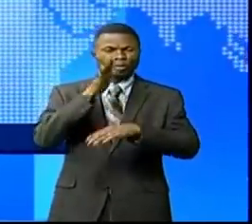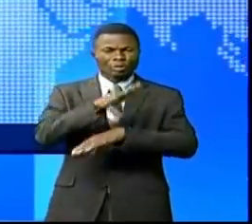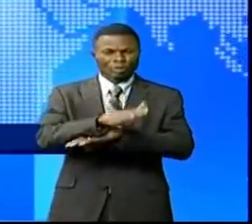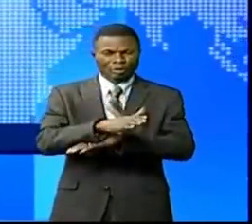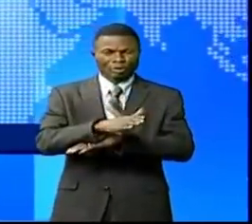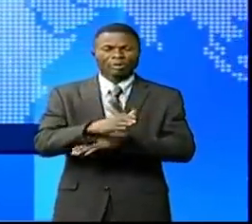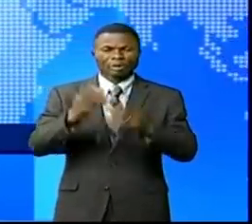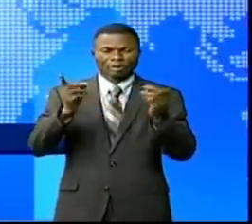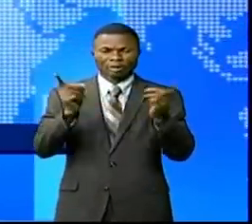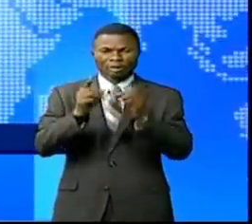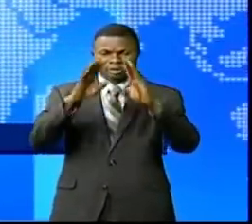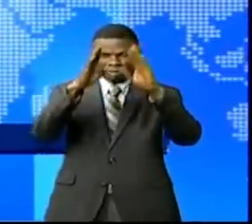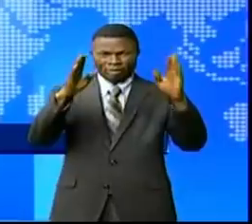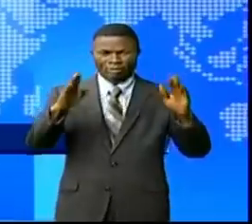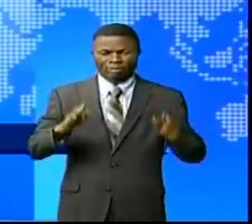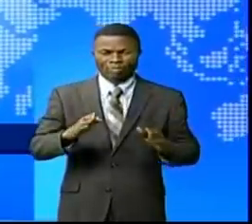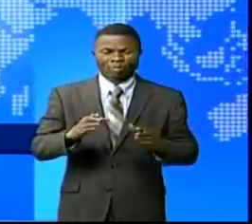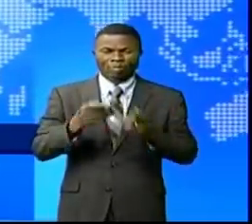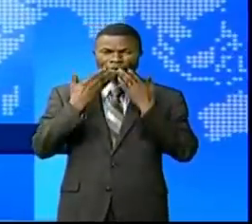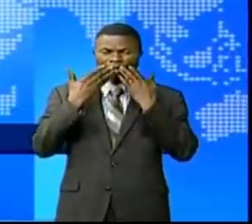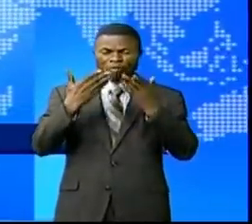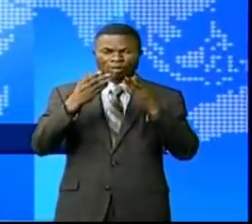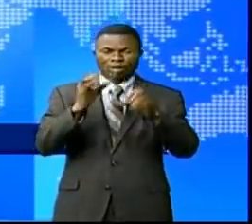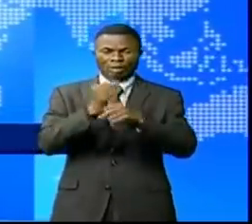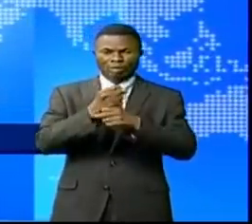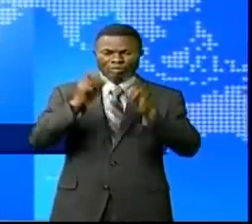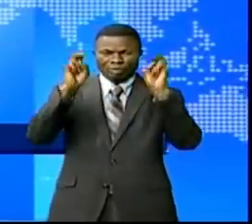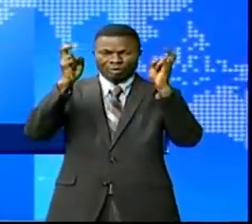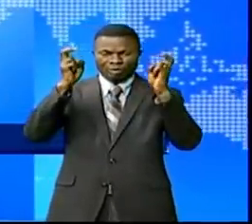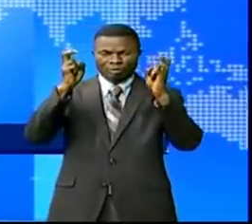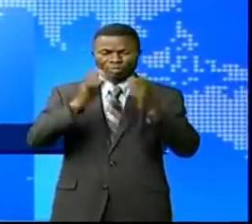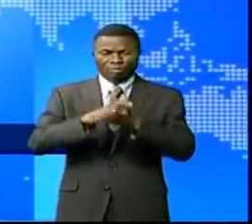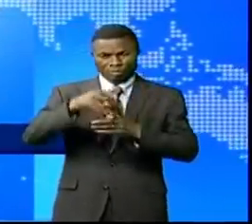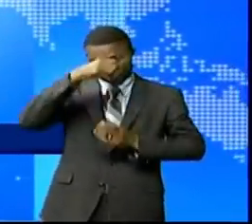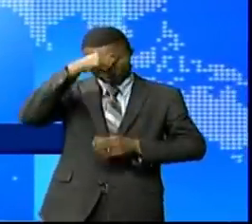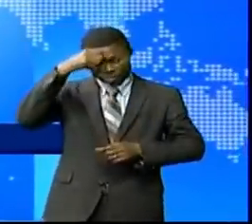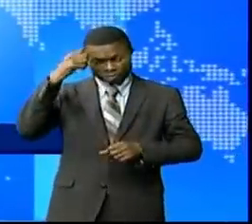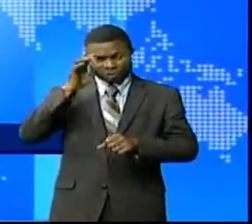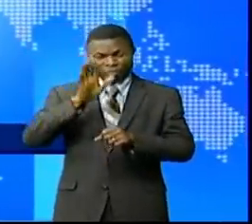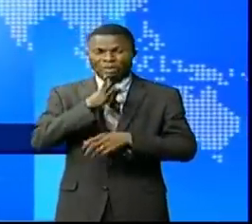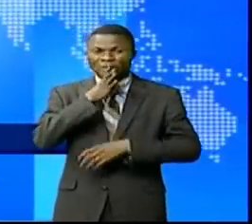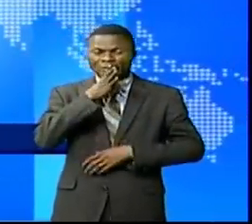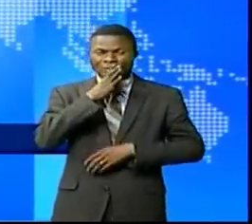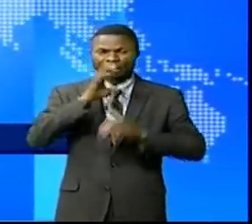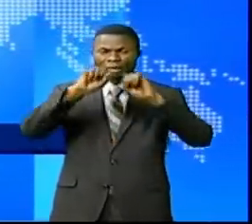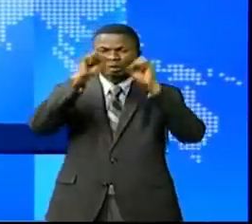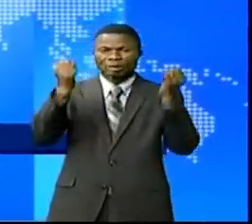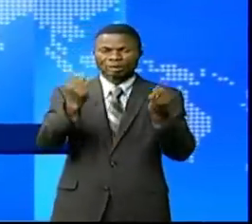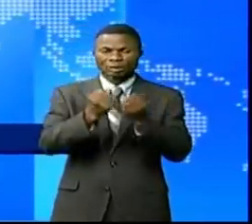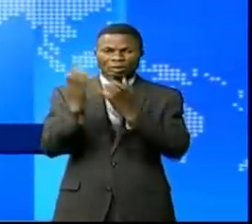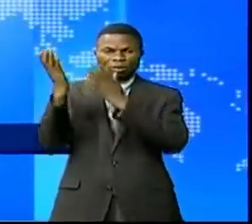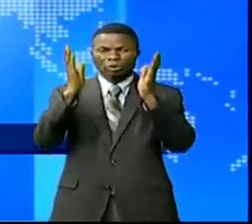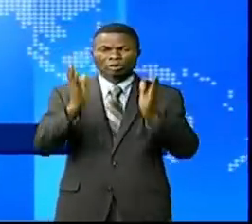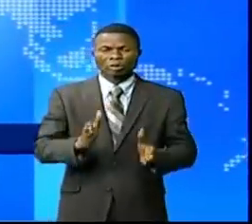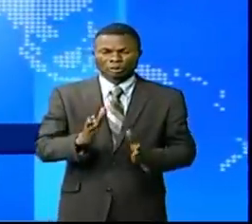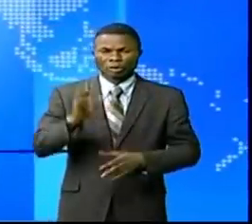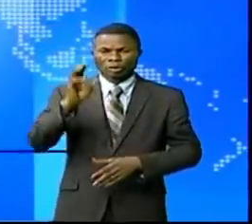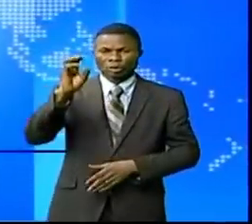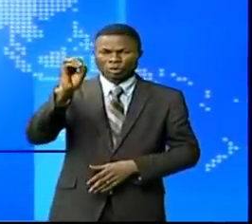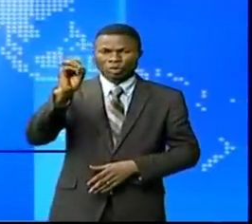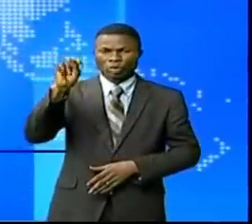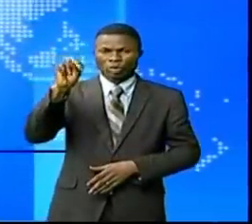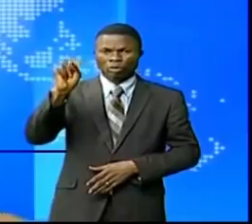recevoir chez vous. Tout de suite, voici le titre. La crise qui a tant régné à la société commerciale de transport